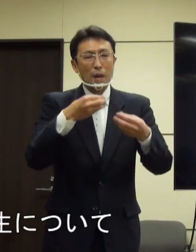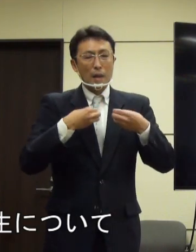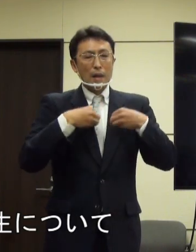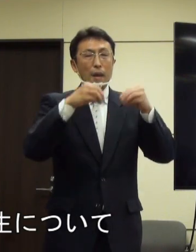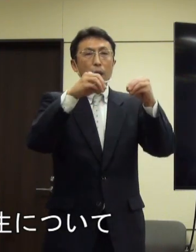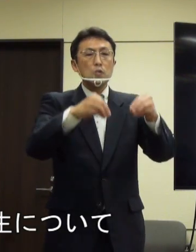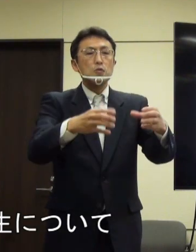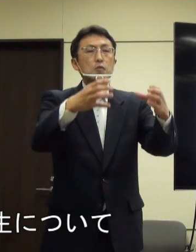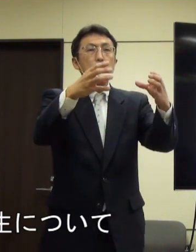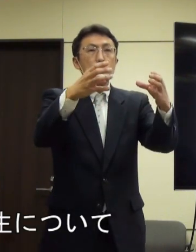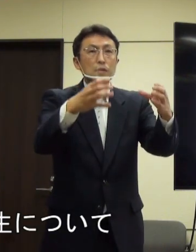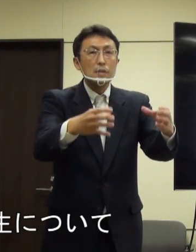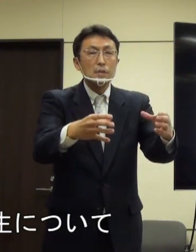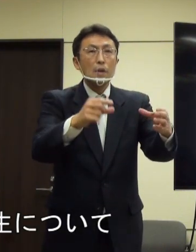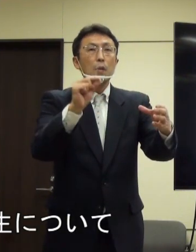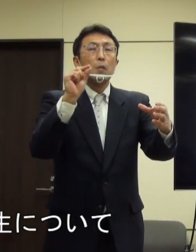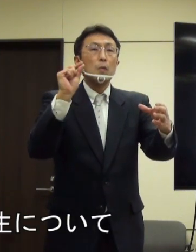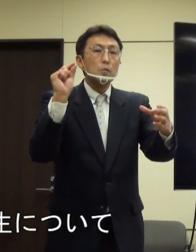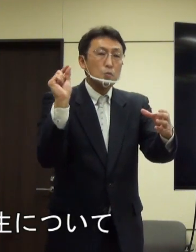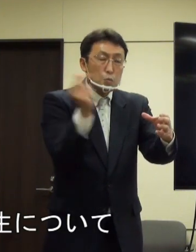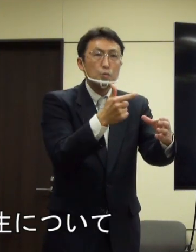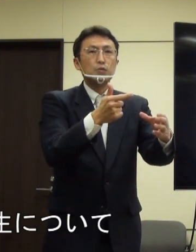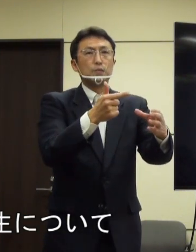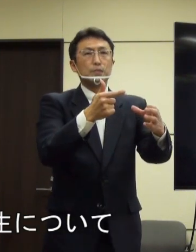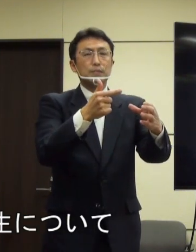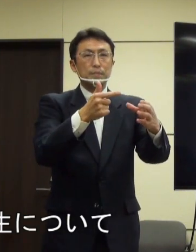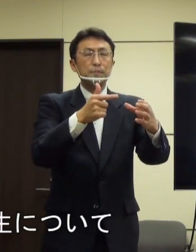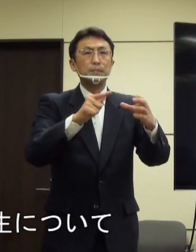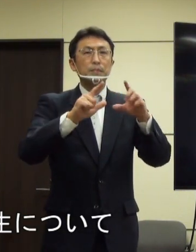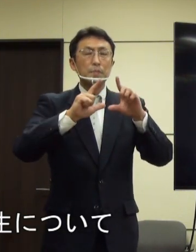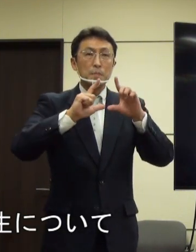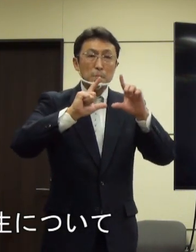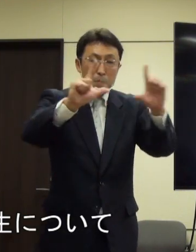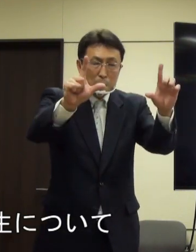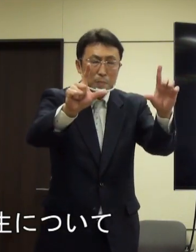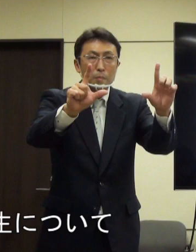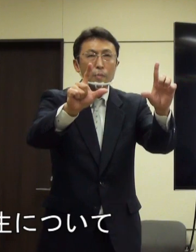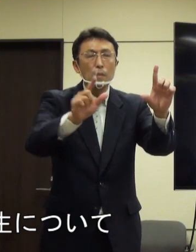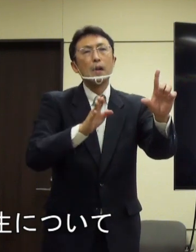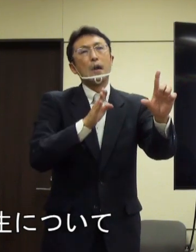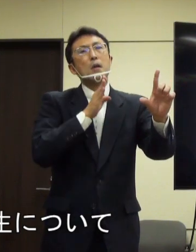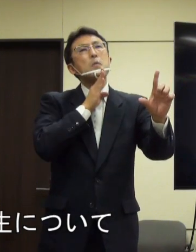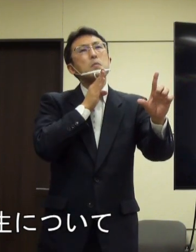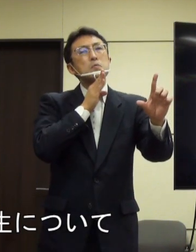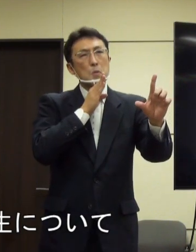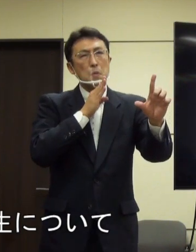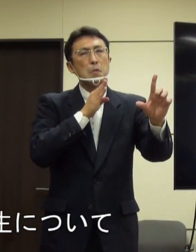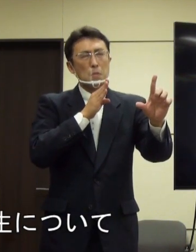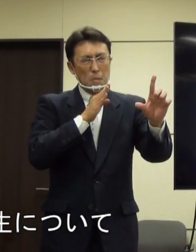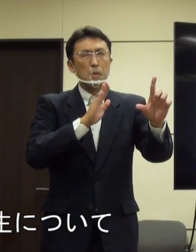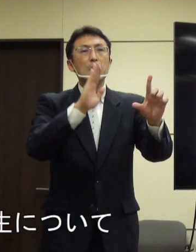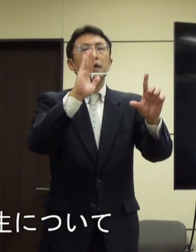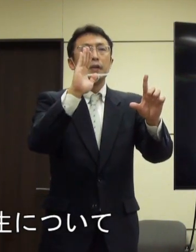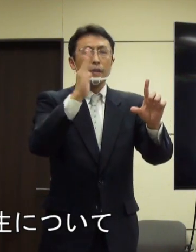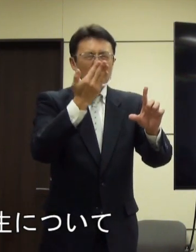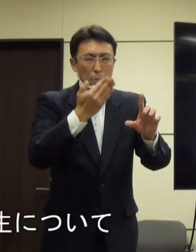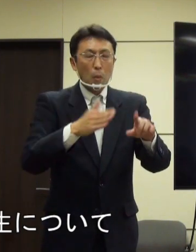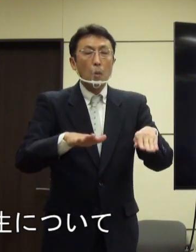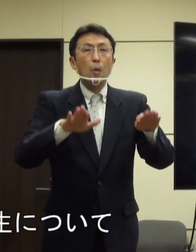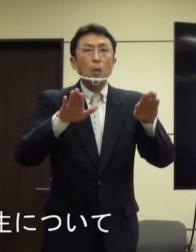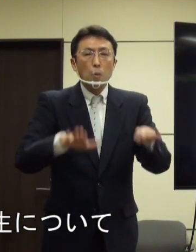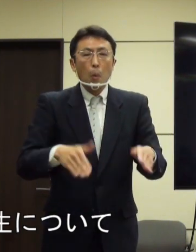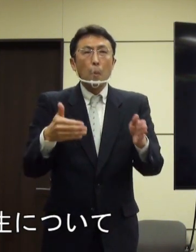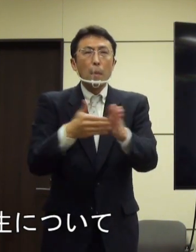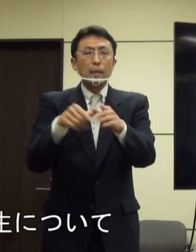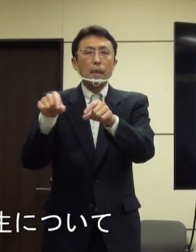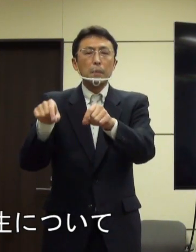発生がありましたというようなことをその時点の数字でお知らせをしなきゃいけない買ったわけでありますが今日になりました